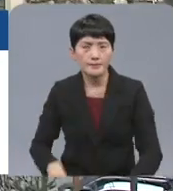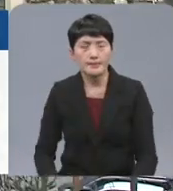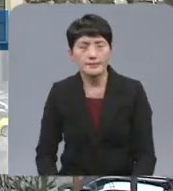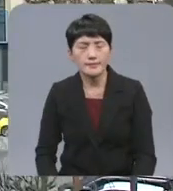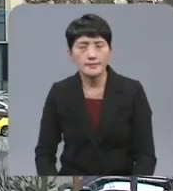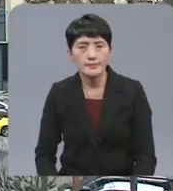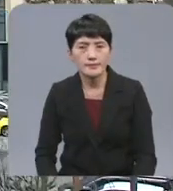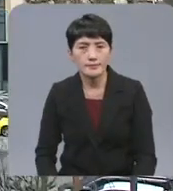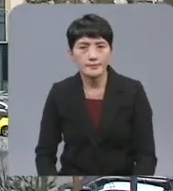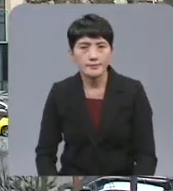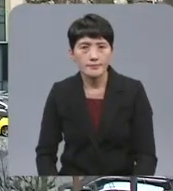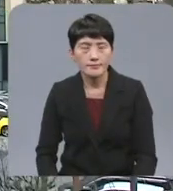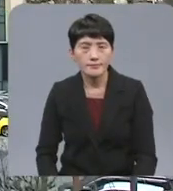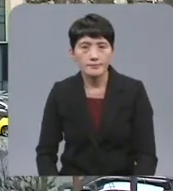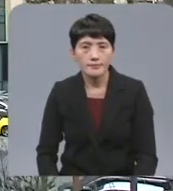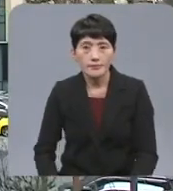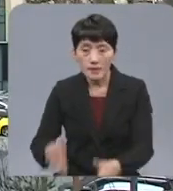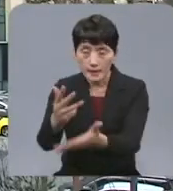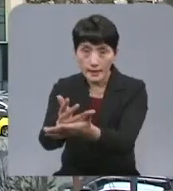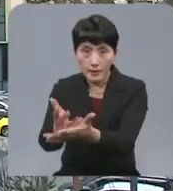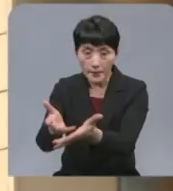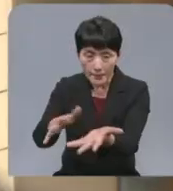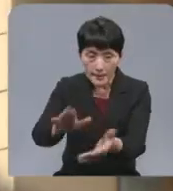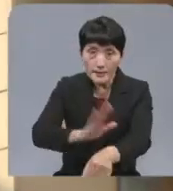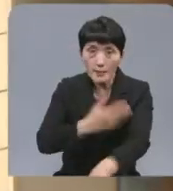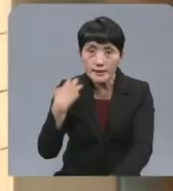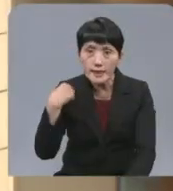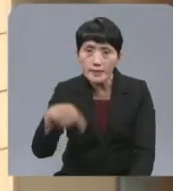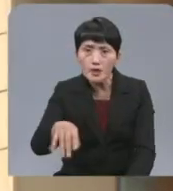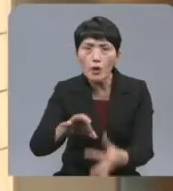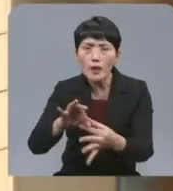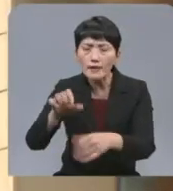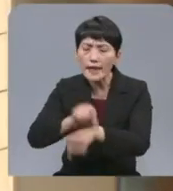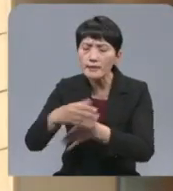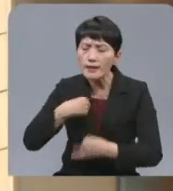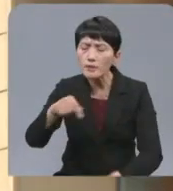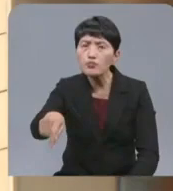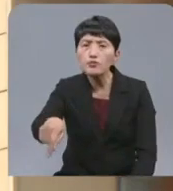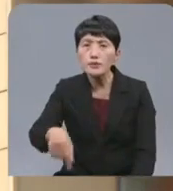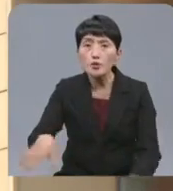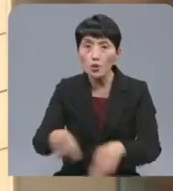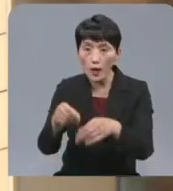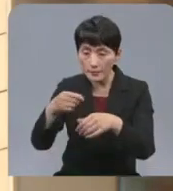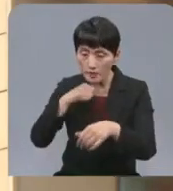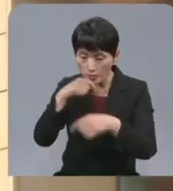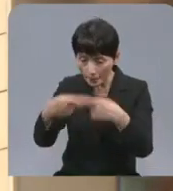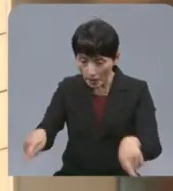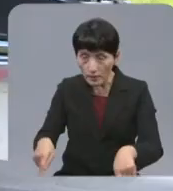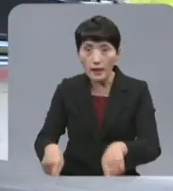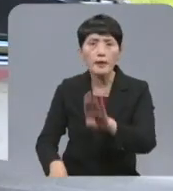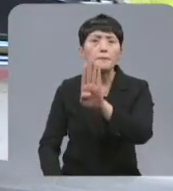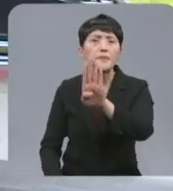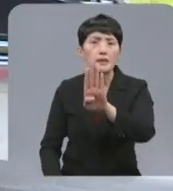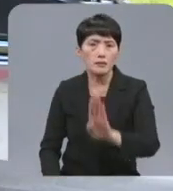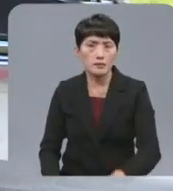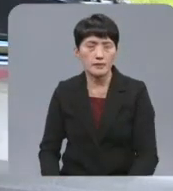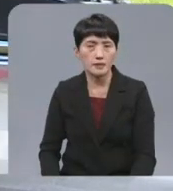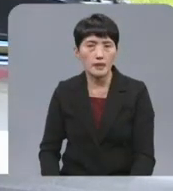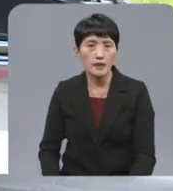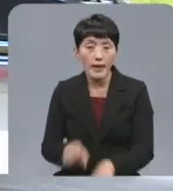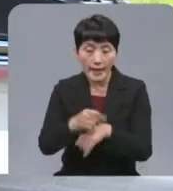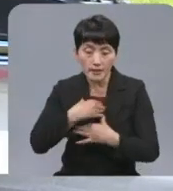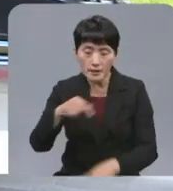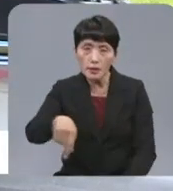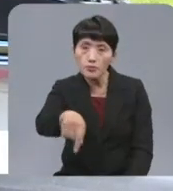menjelaskan pemerintahan hanya menyediakan standar evaluasi Hasil tersebut diambil melalui evaluasi dari para pakar dan hasil survei kepuasan